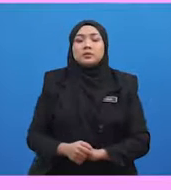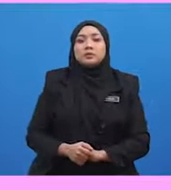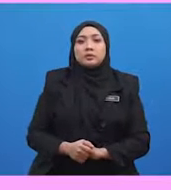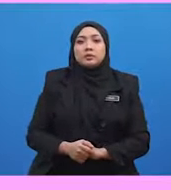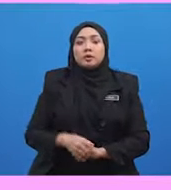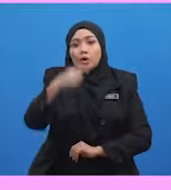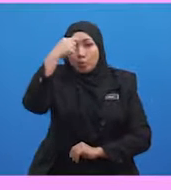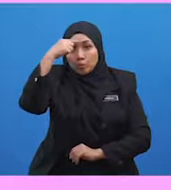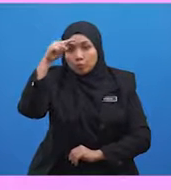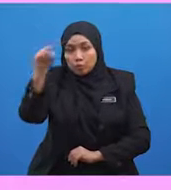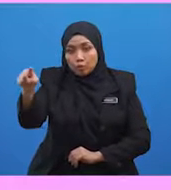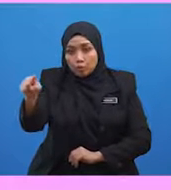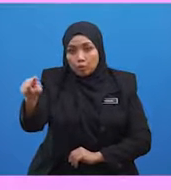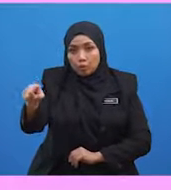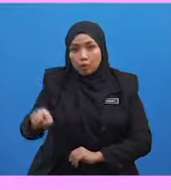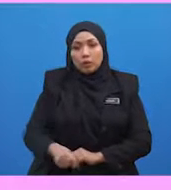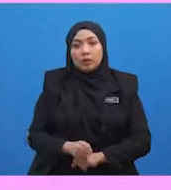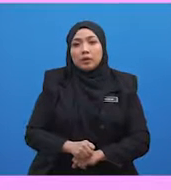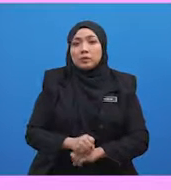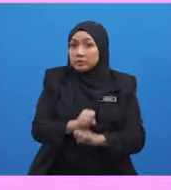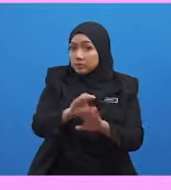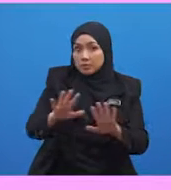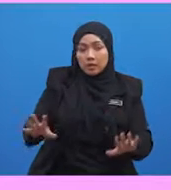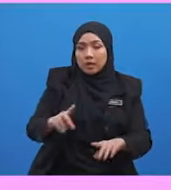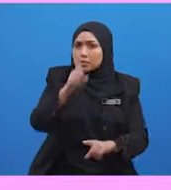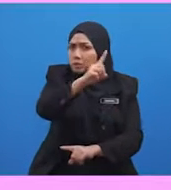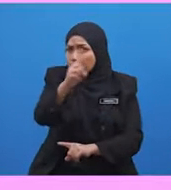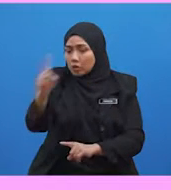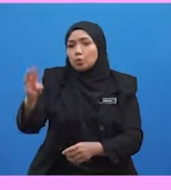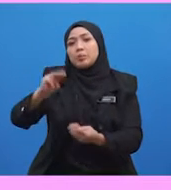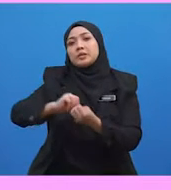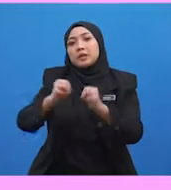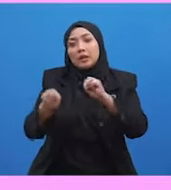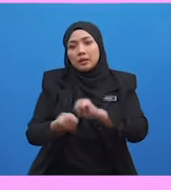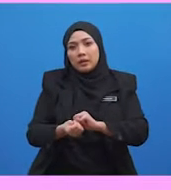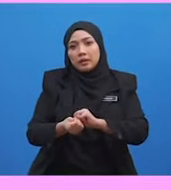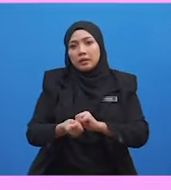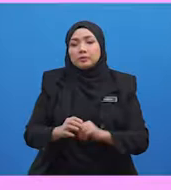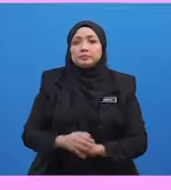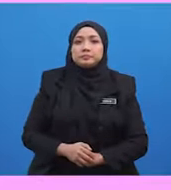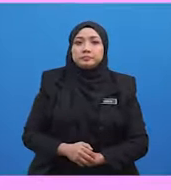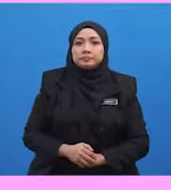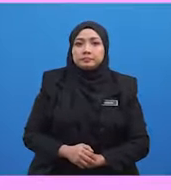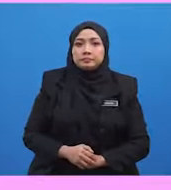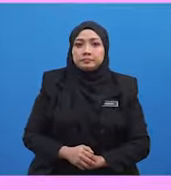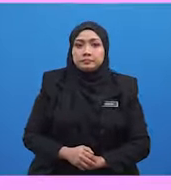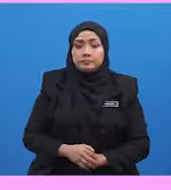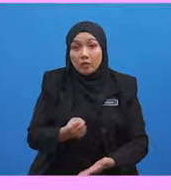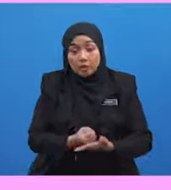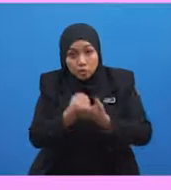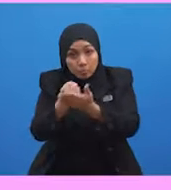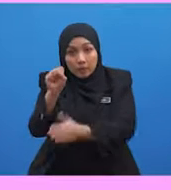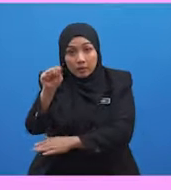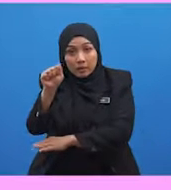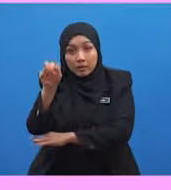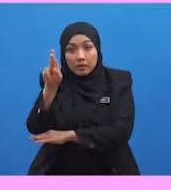untuk menyelesaikan sesuatu masalah. Sumbang saran juga dikenali